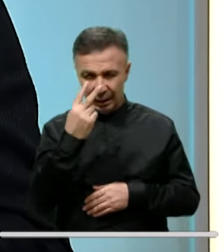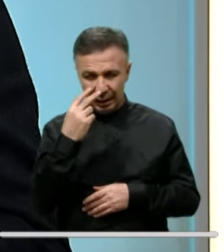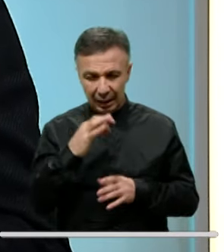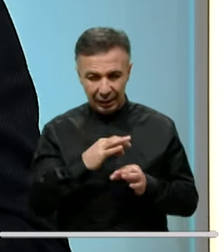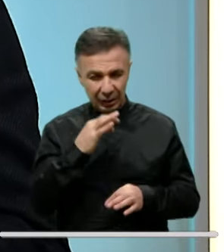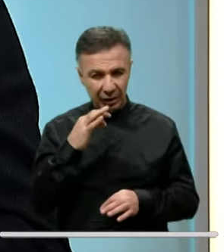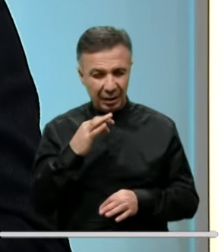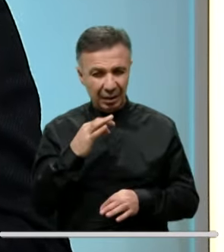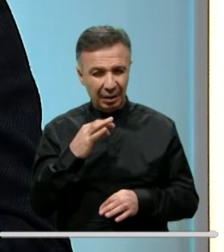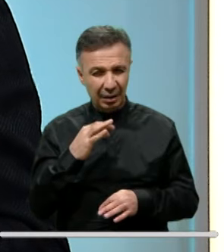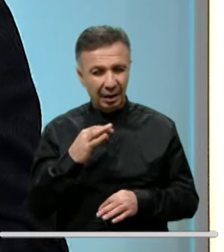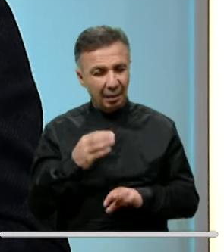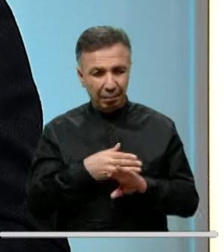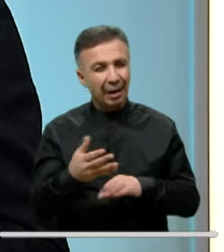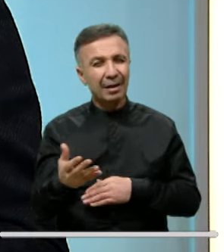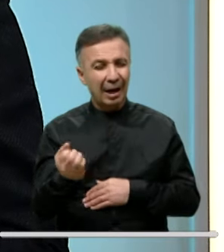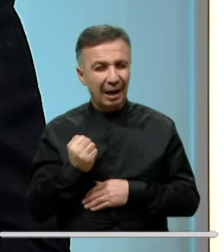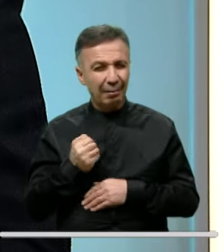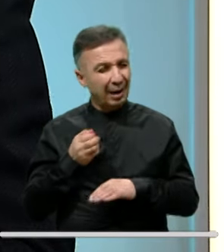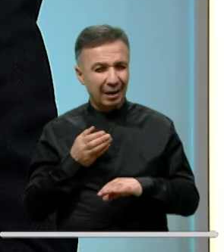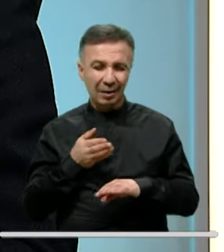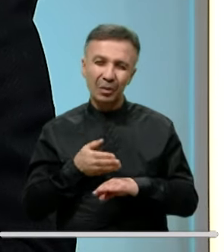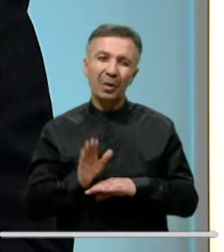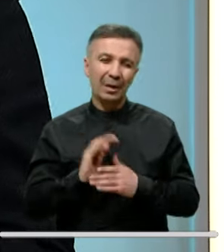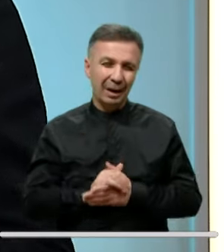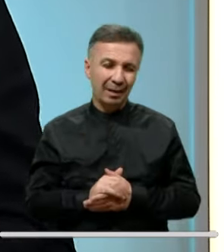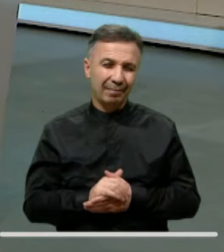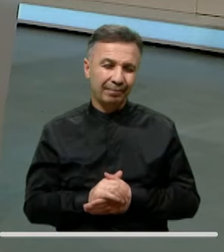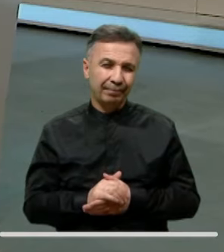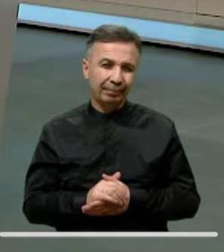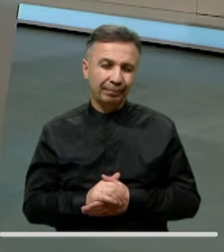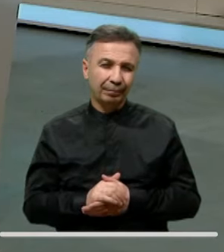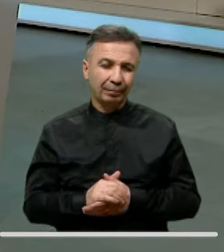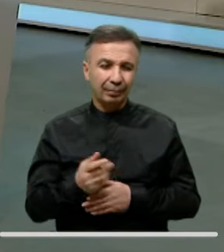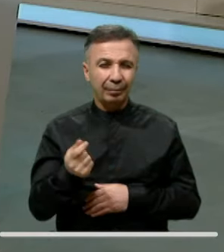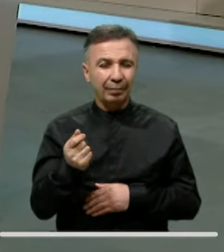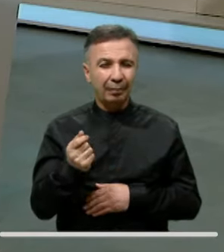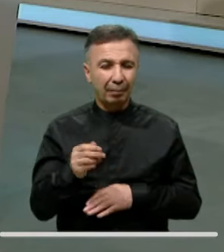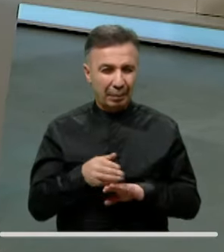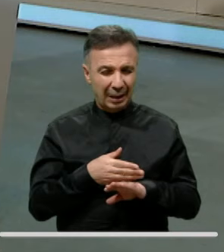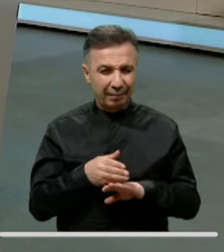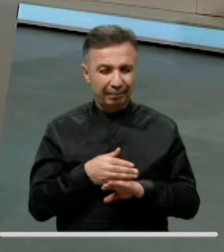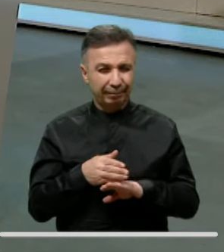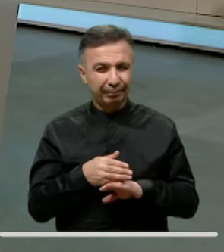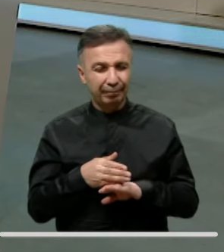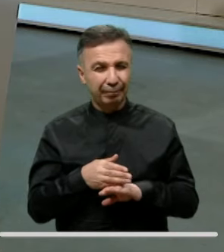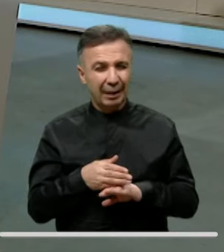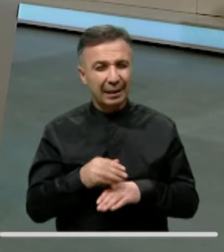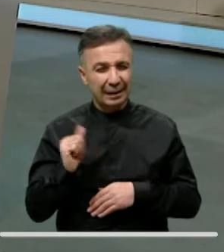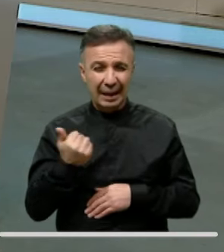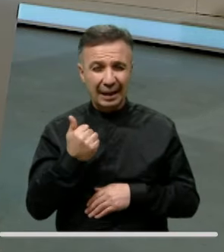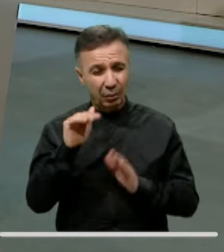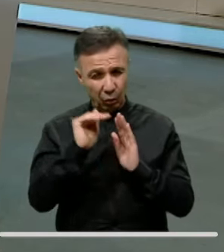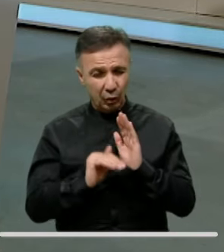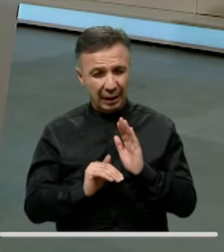diye başlayan cümleler. Yar olmaz derler. Bu cümle birinci için değil. Ha bu malı öldürerek alan tabiri caizse. Öldürerek bu alanın evet. Evet